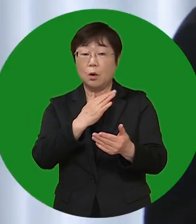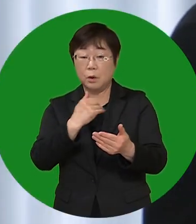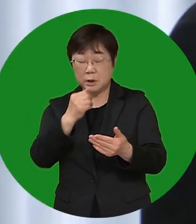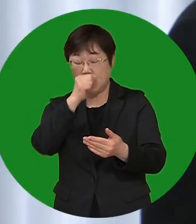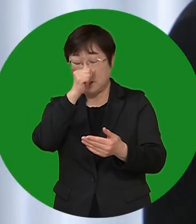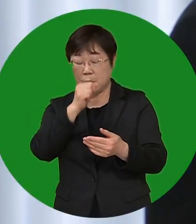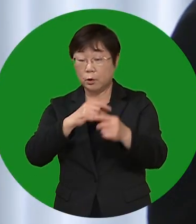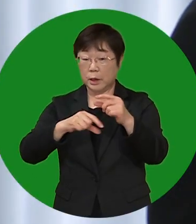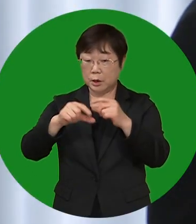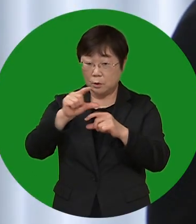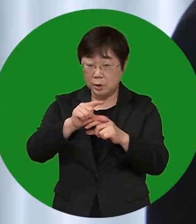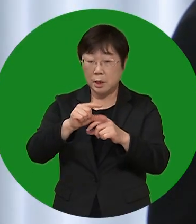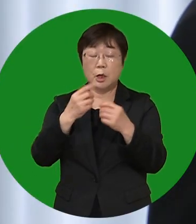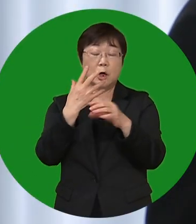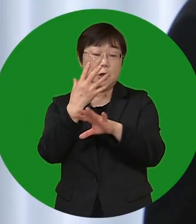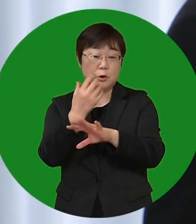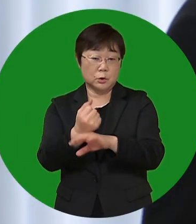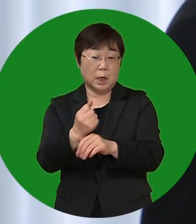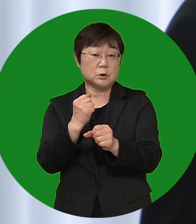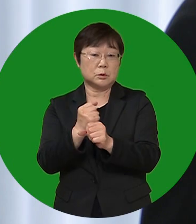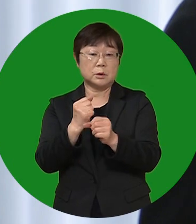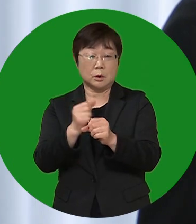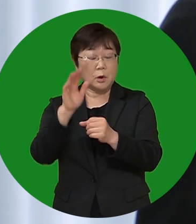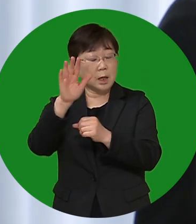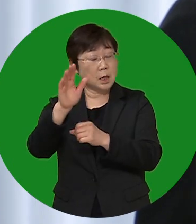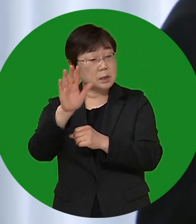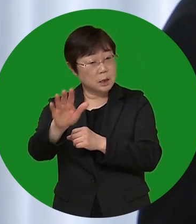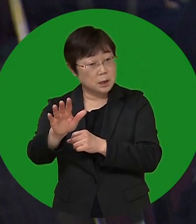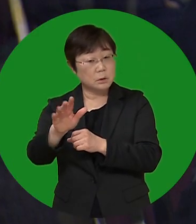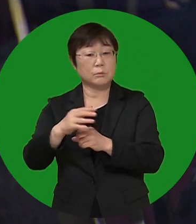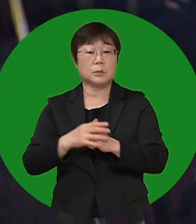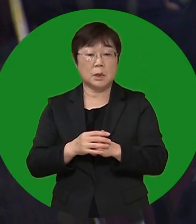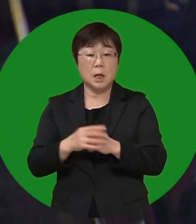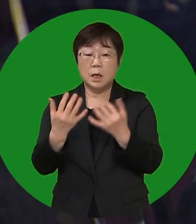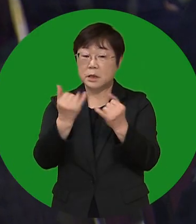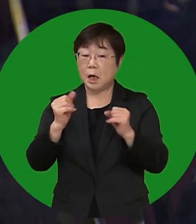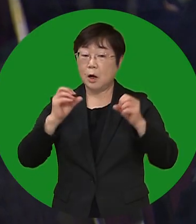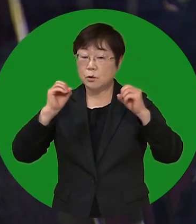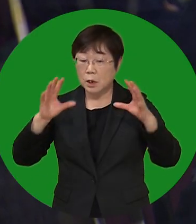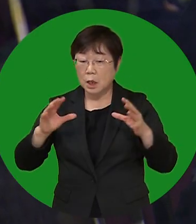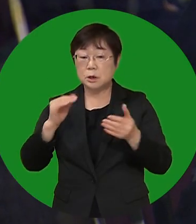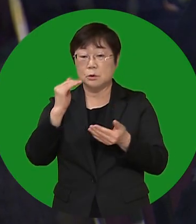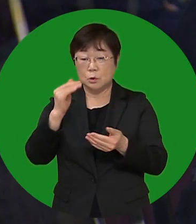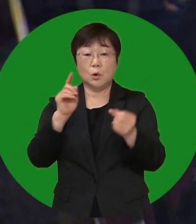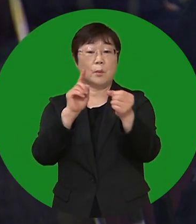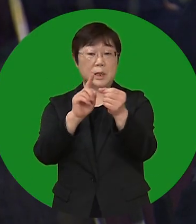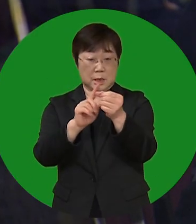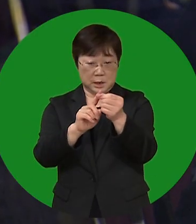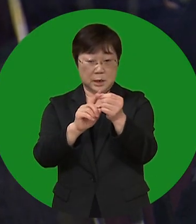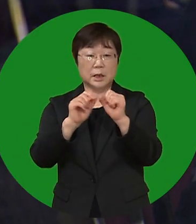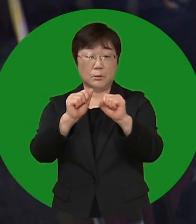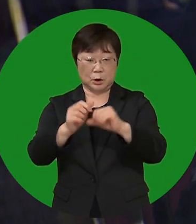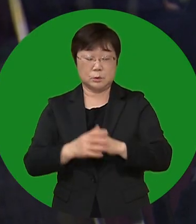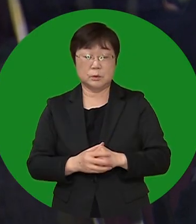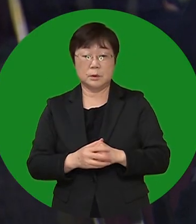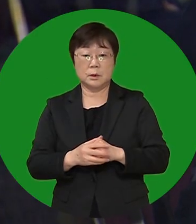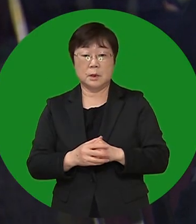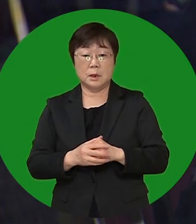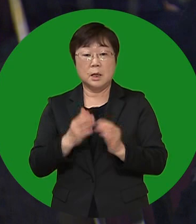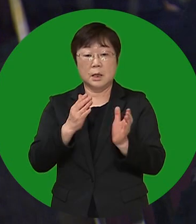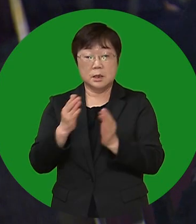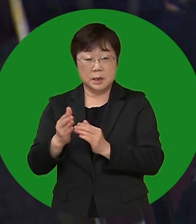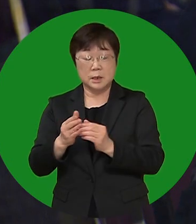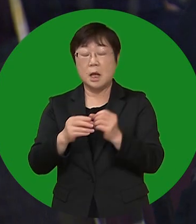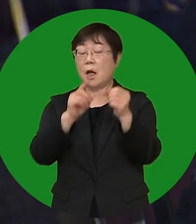より良い習慣作りによってこれから先の未来や高い豊かにしていくことを目指してまいりますさて